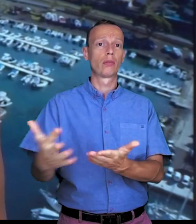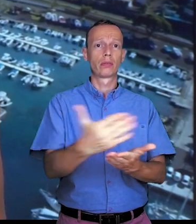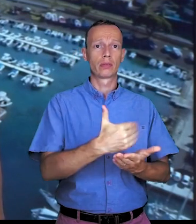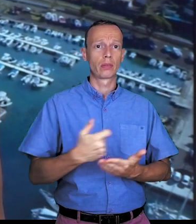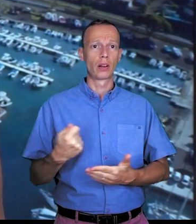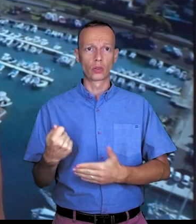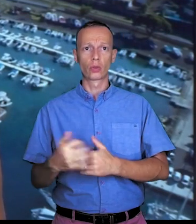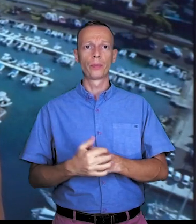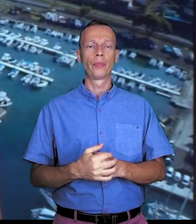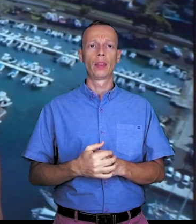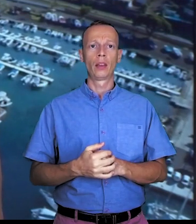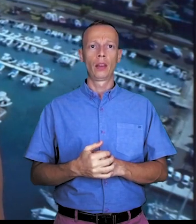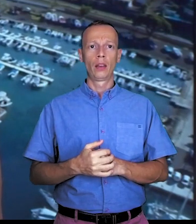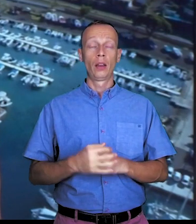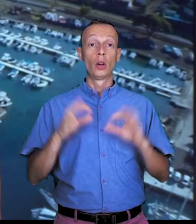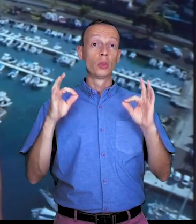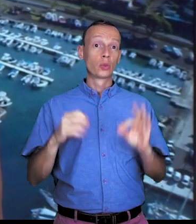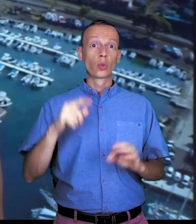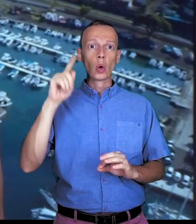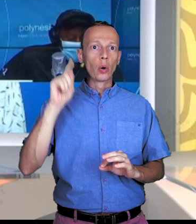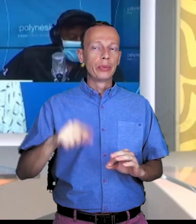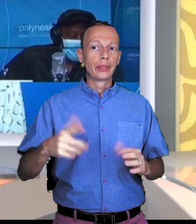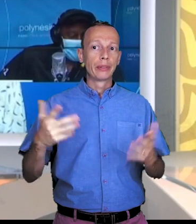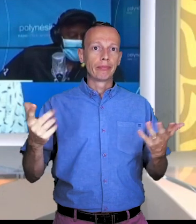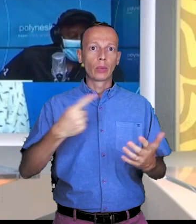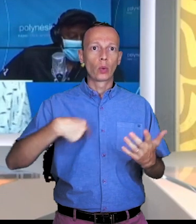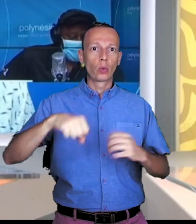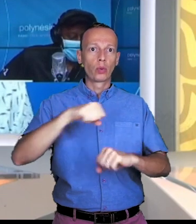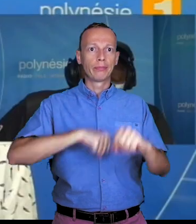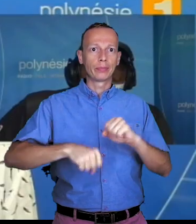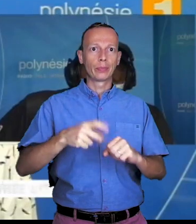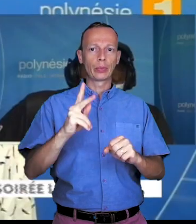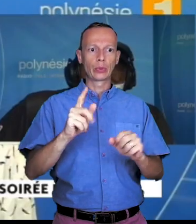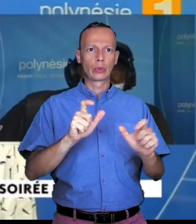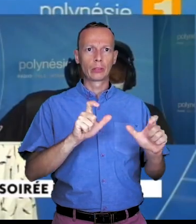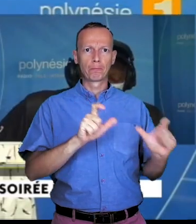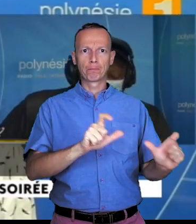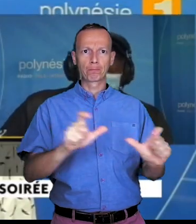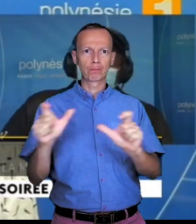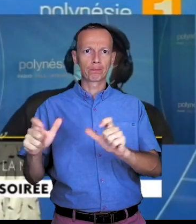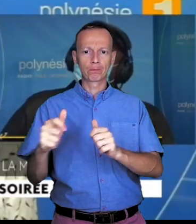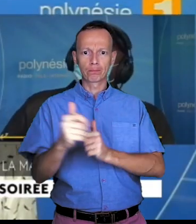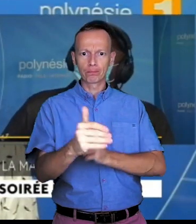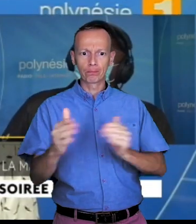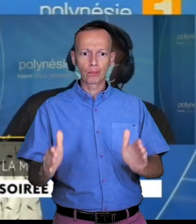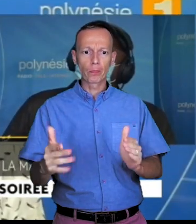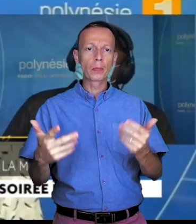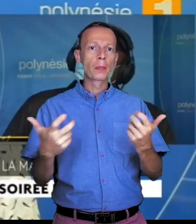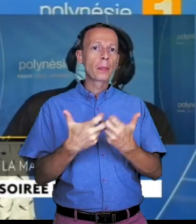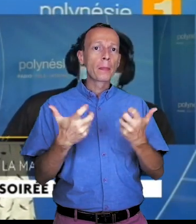un peu de revenus. Regardez cet extrait. Il a fallu revenir à quelque chose d'un petit peu plus